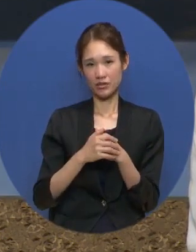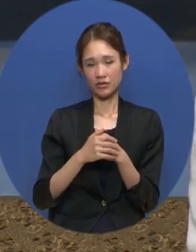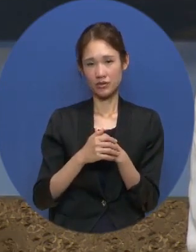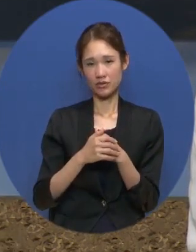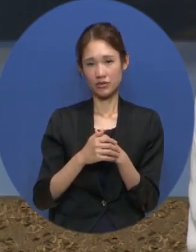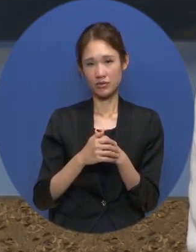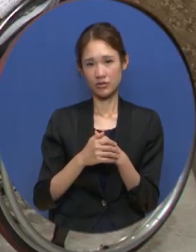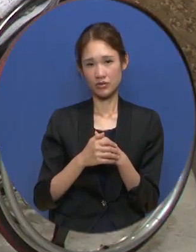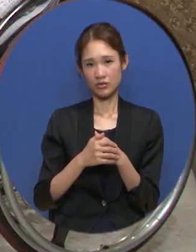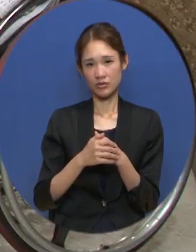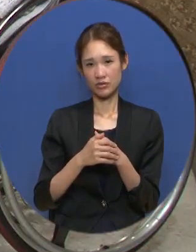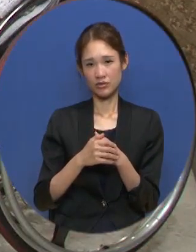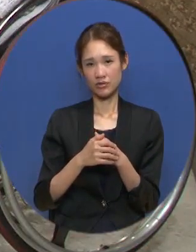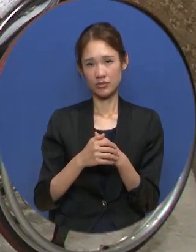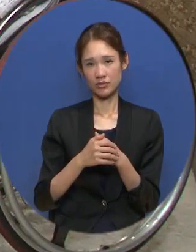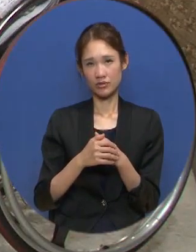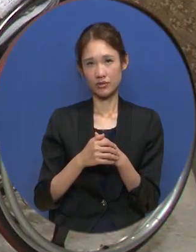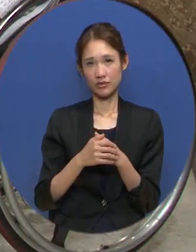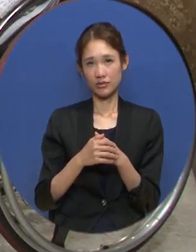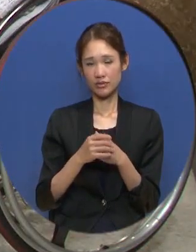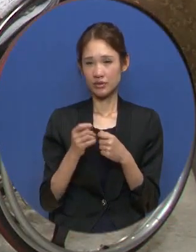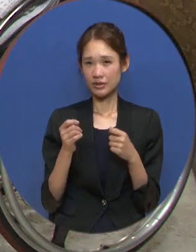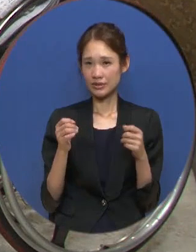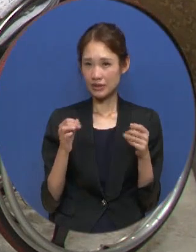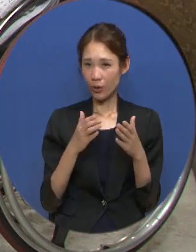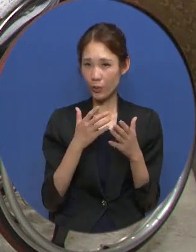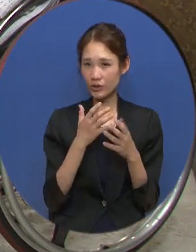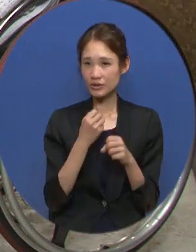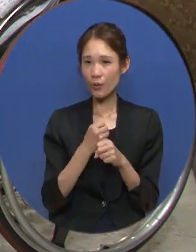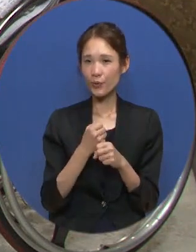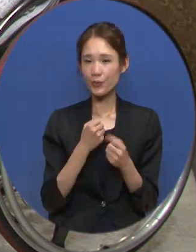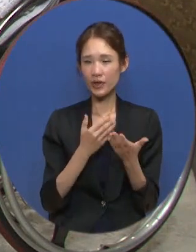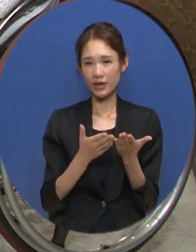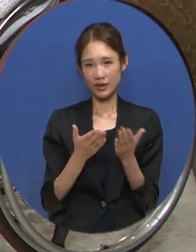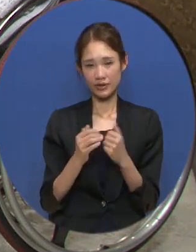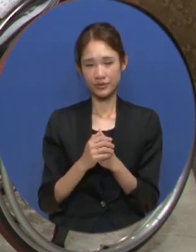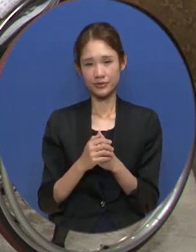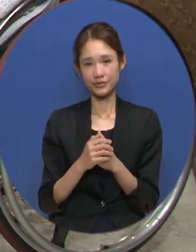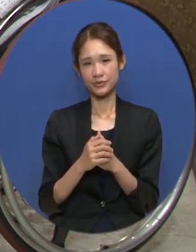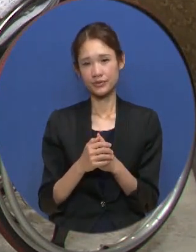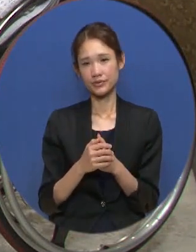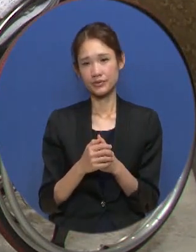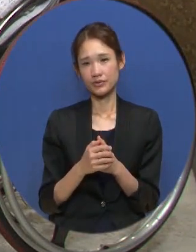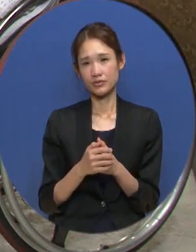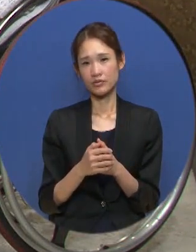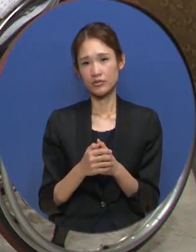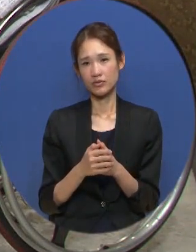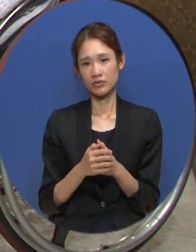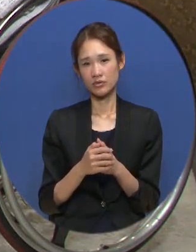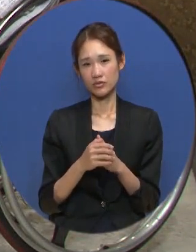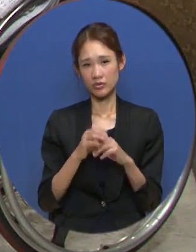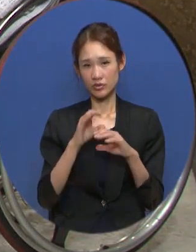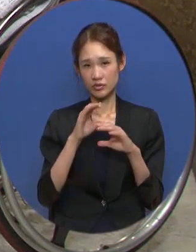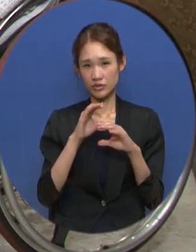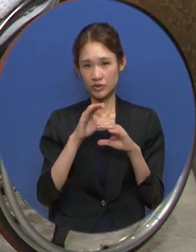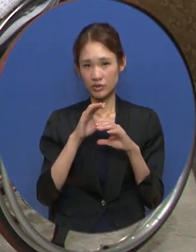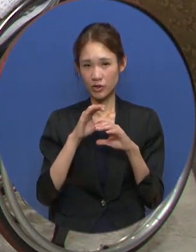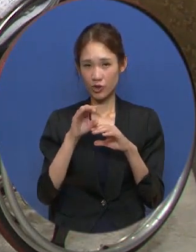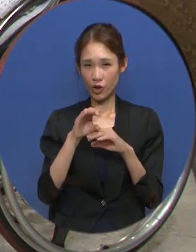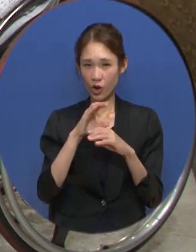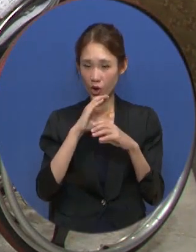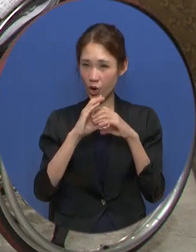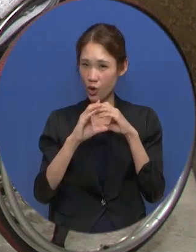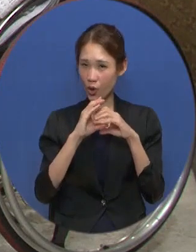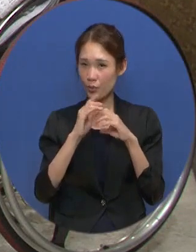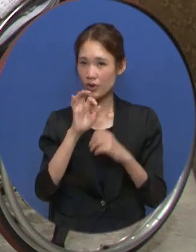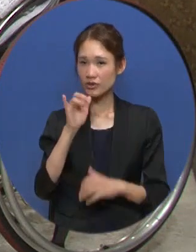제가 그것도 좀 약간 정리해온 게 있는데요. 네네. 혹시 커뮤니티 맵이라고 아세요?